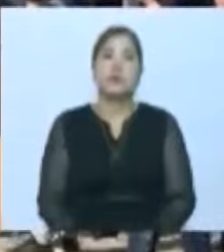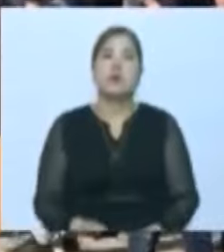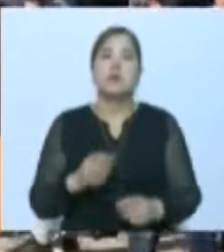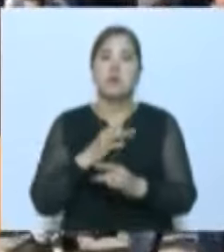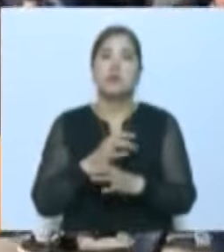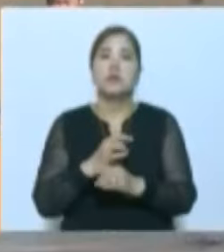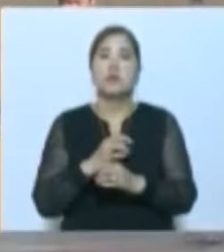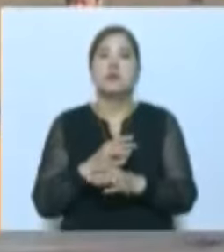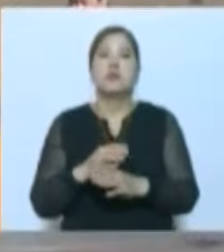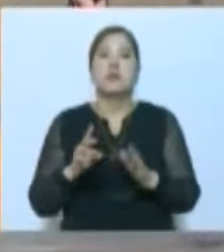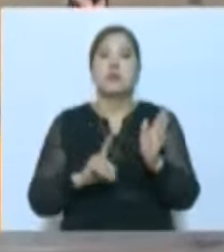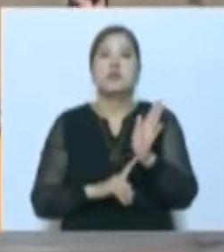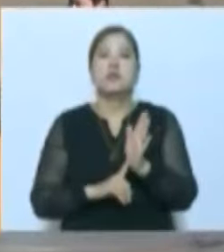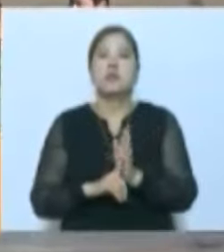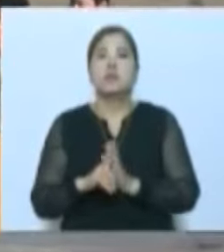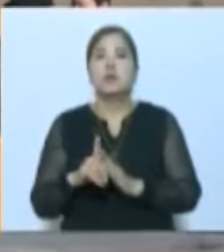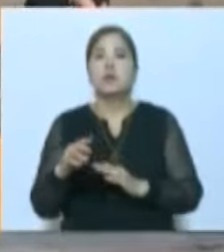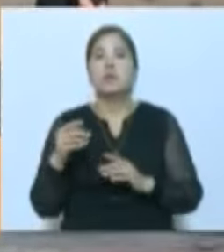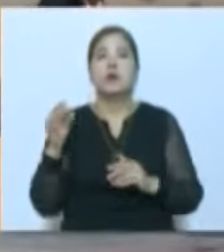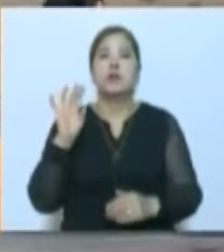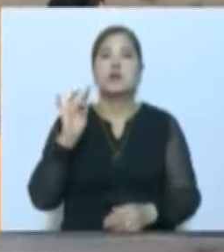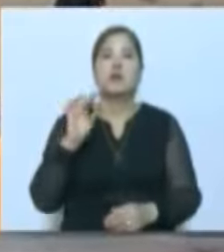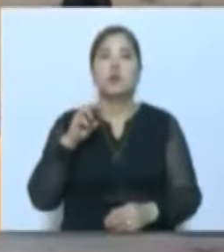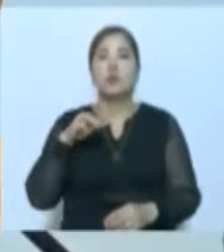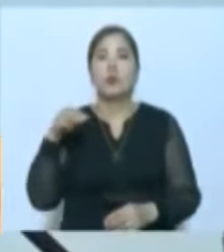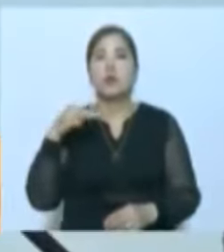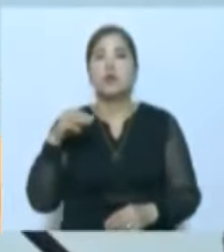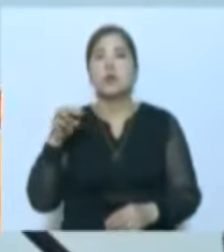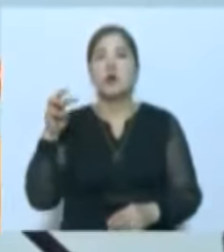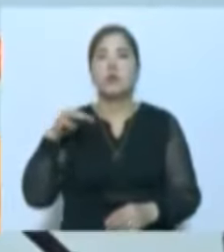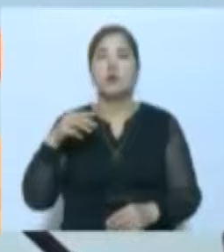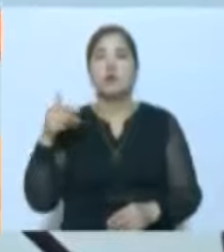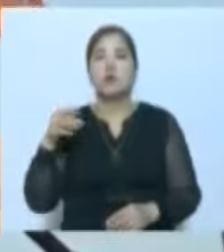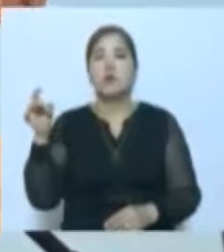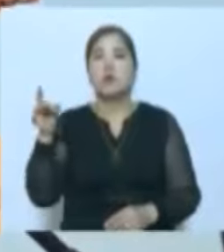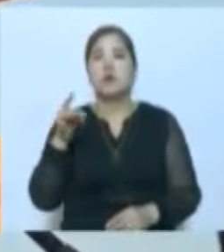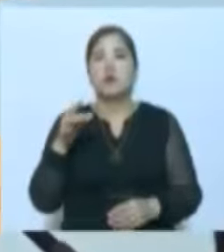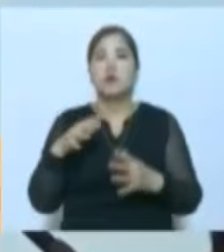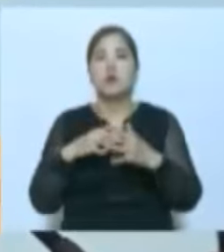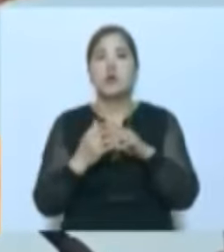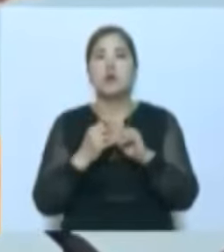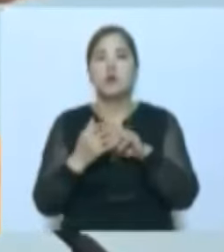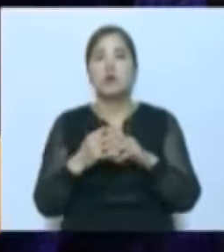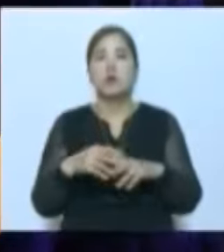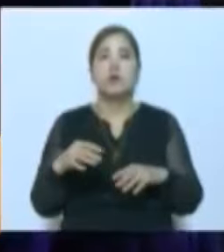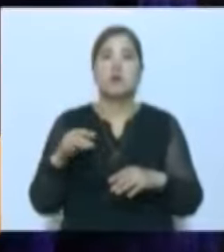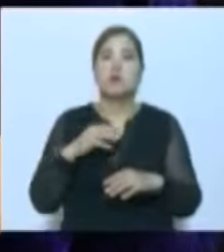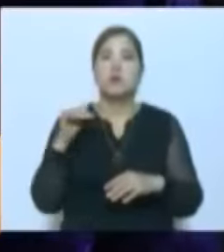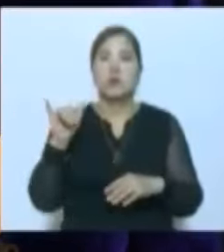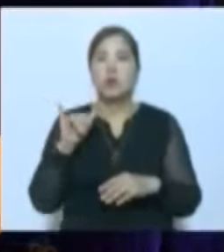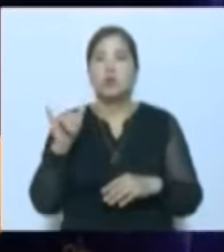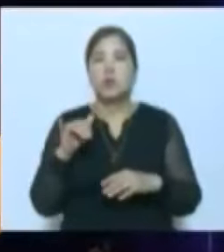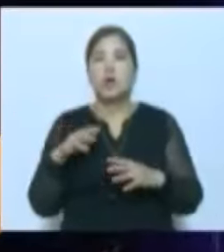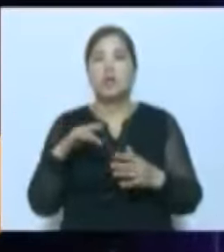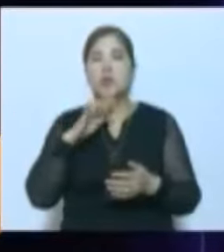Праздничное мероприятие начнется с концертной программы артистов Тупкараганского, Каракианского, Муналинского районов и города Жанузин. В этот день также пройдут соревнования